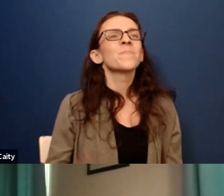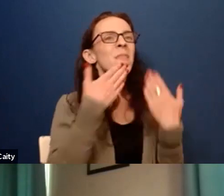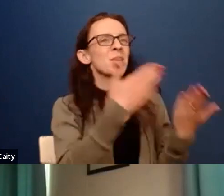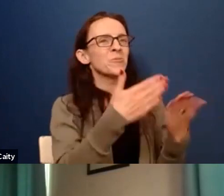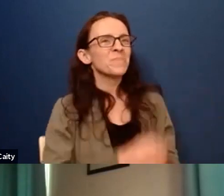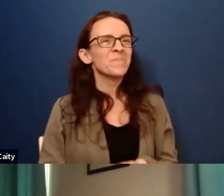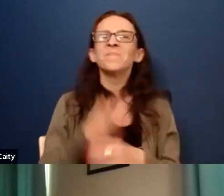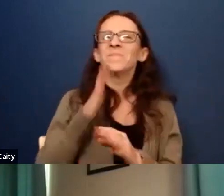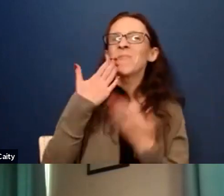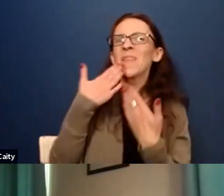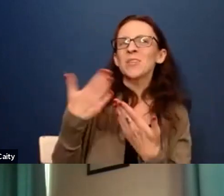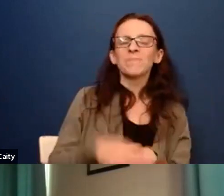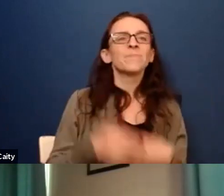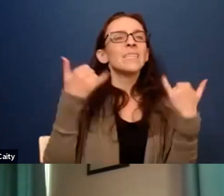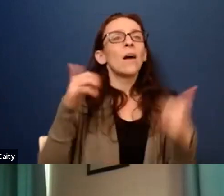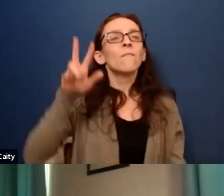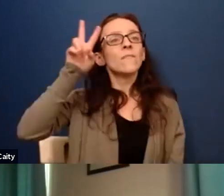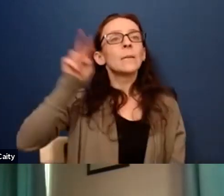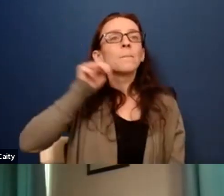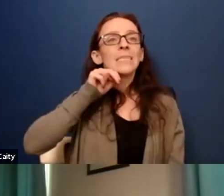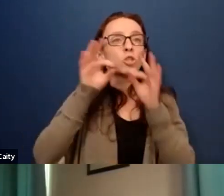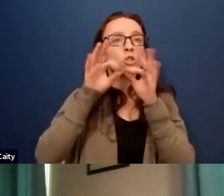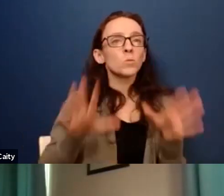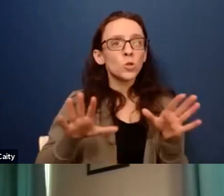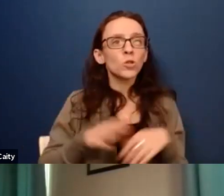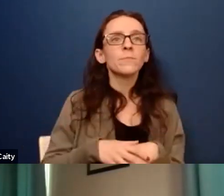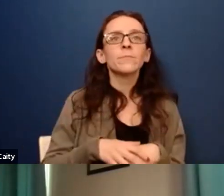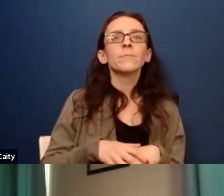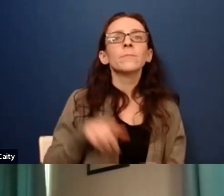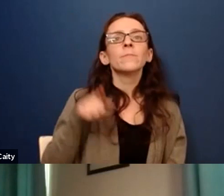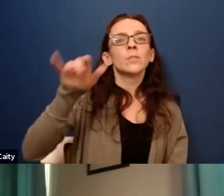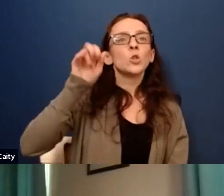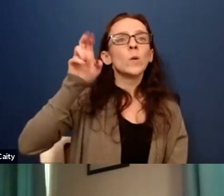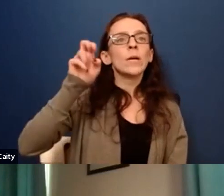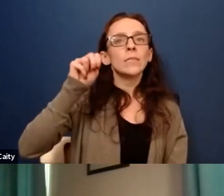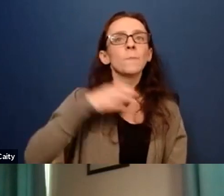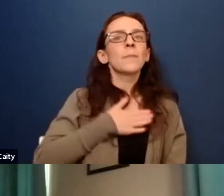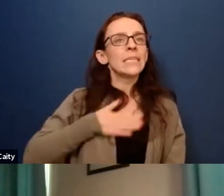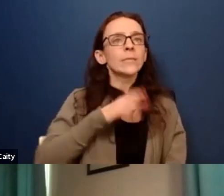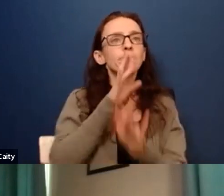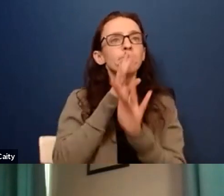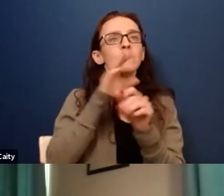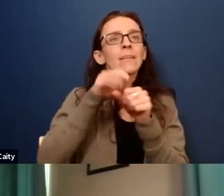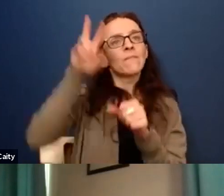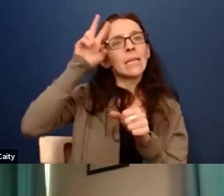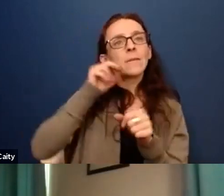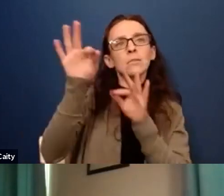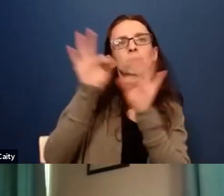you. Our Vietnamese interpreter is Yuan Tru. Please give Zoom instructions in Vietnamese.